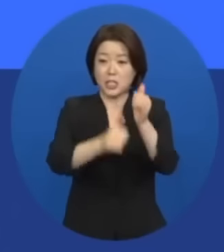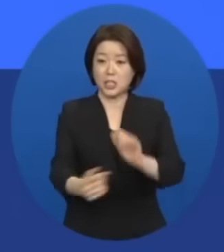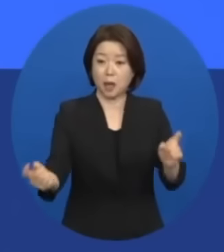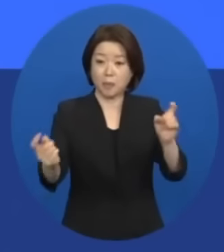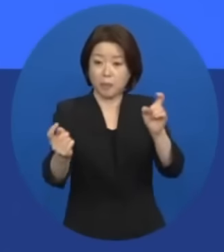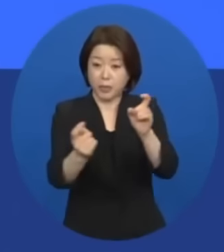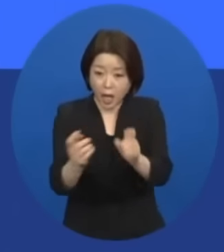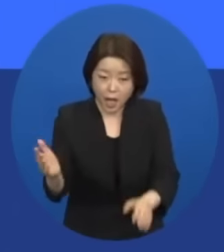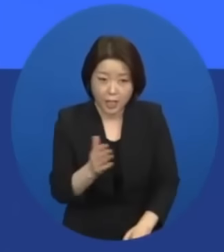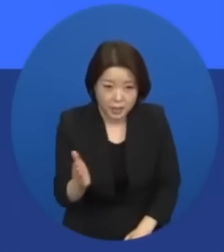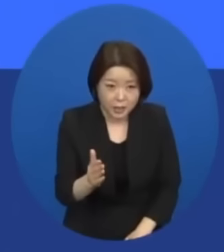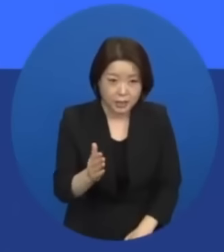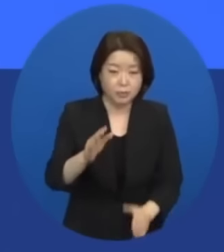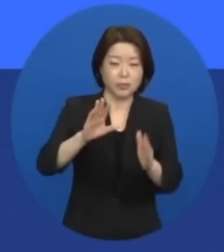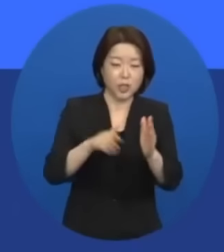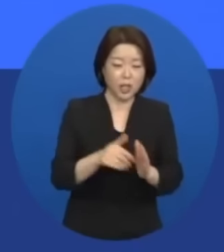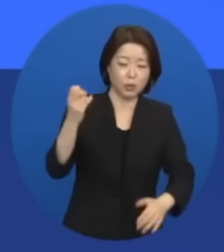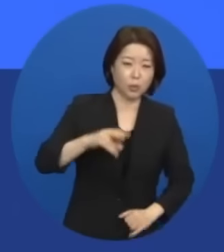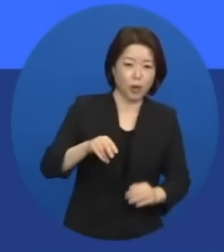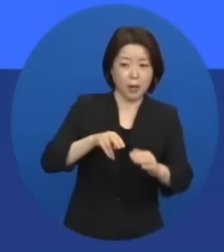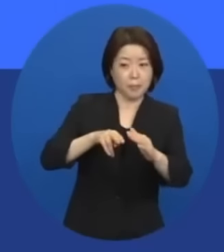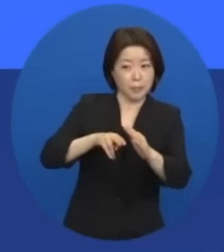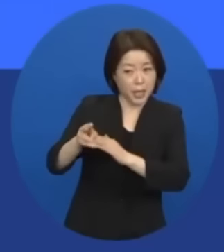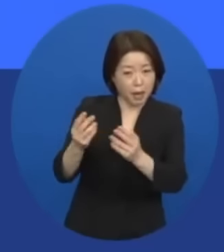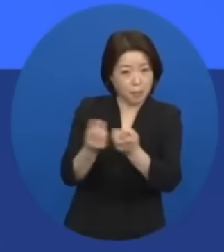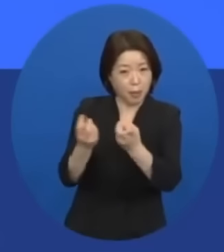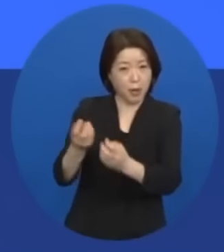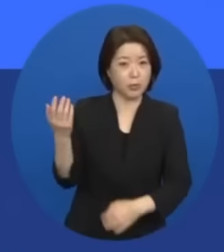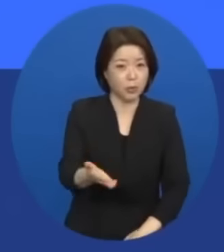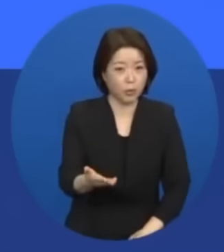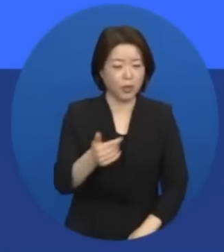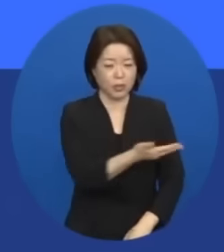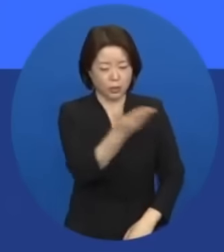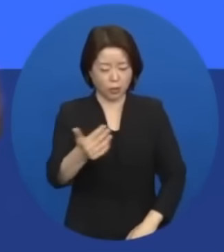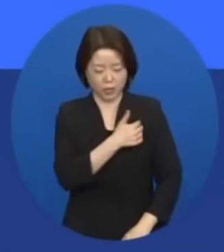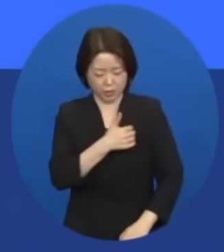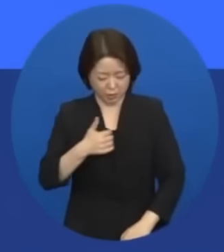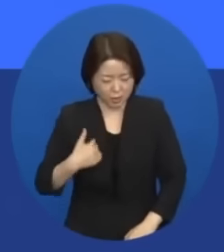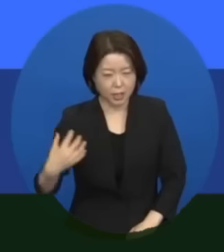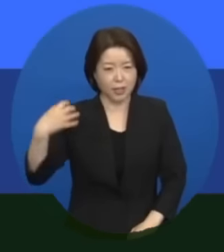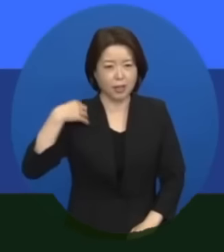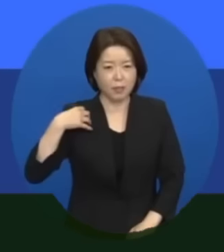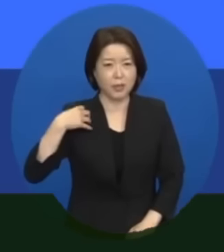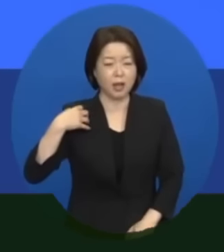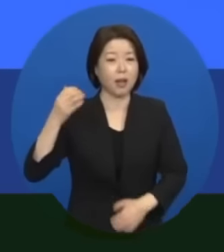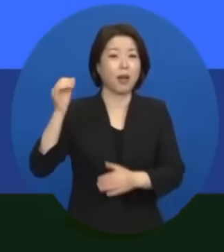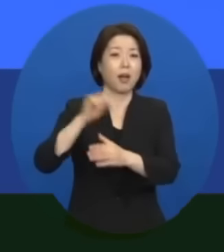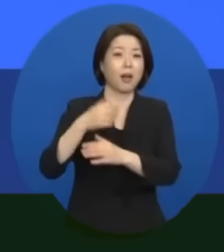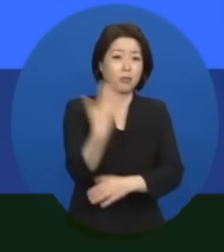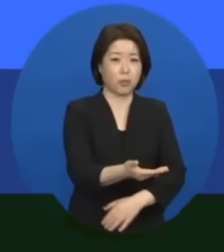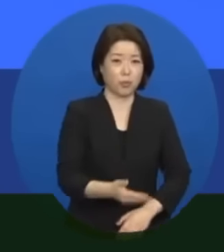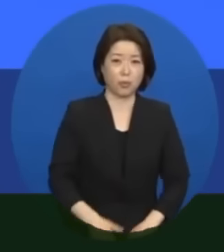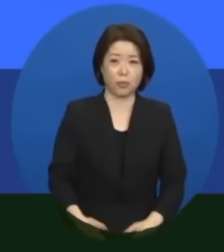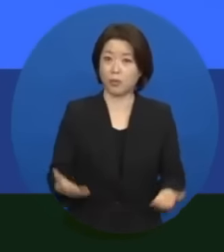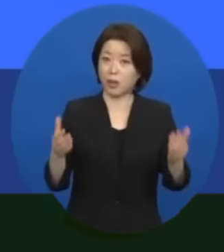지음에 또한 피할 길을 내사 너희로 능히 감당하게 하니라 아멘입니다